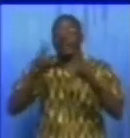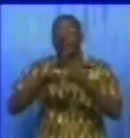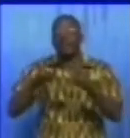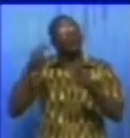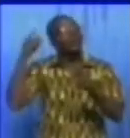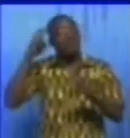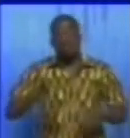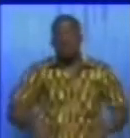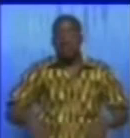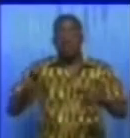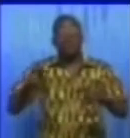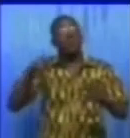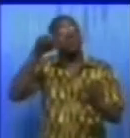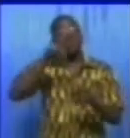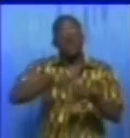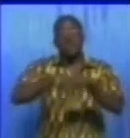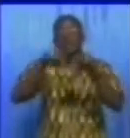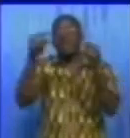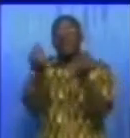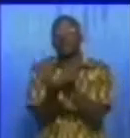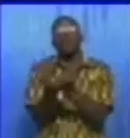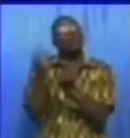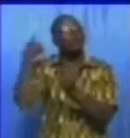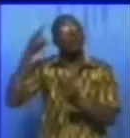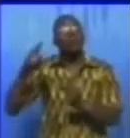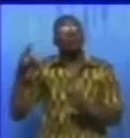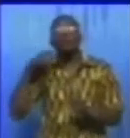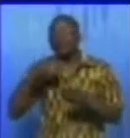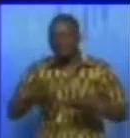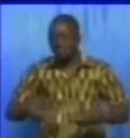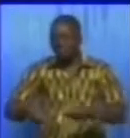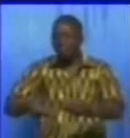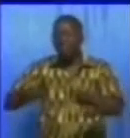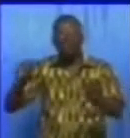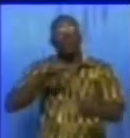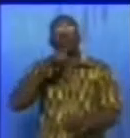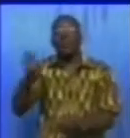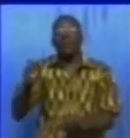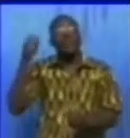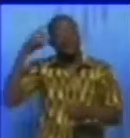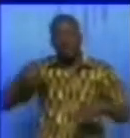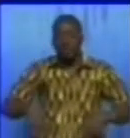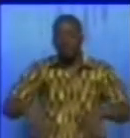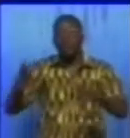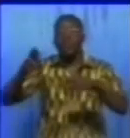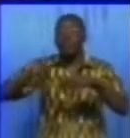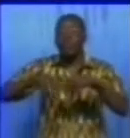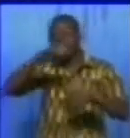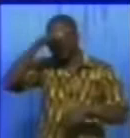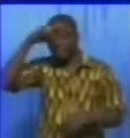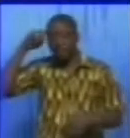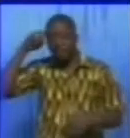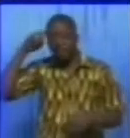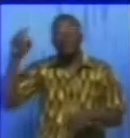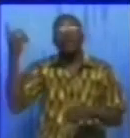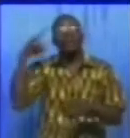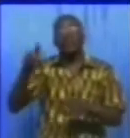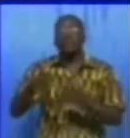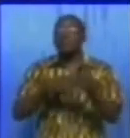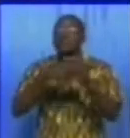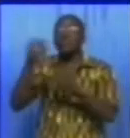des quartiers, la poussière n'a plus sa place. Les routes sont bitumées. Des ronds-points et des feux tricolores